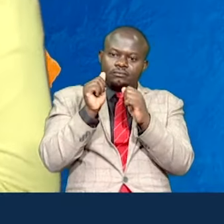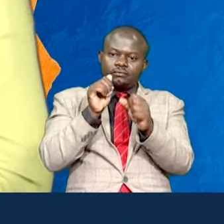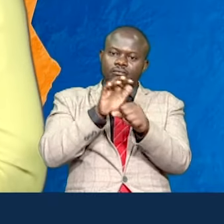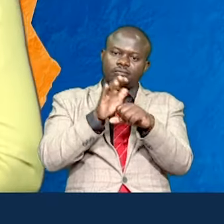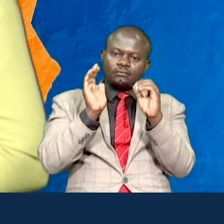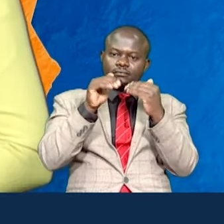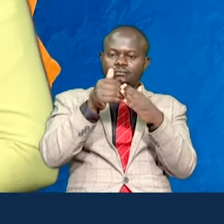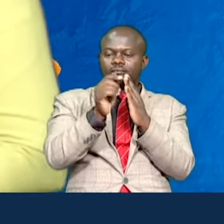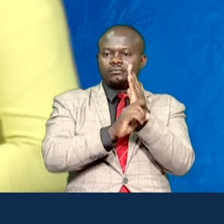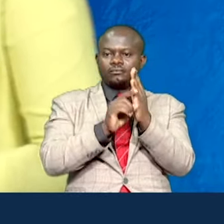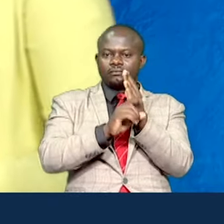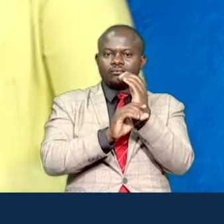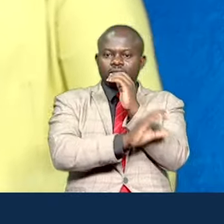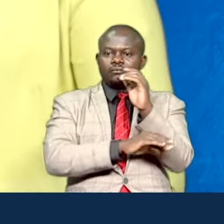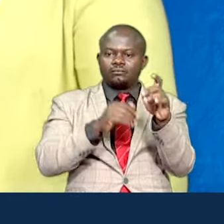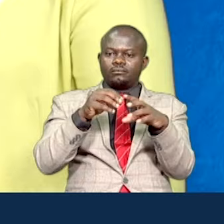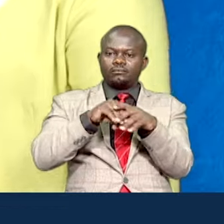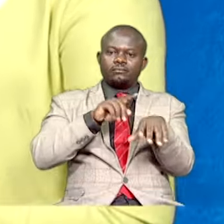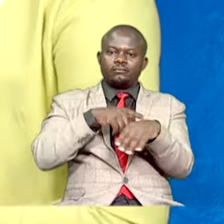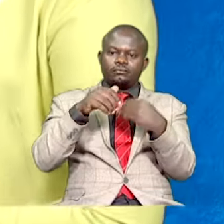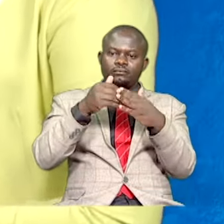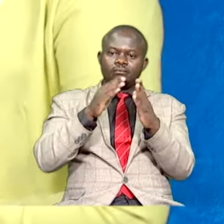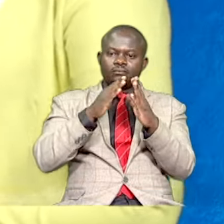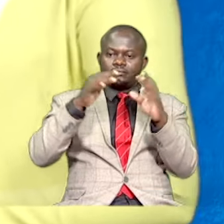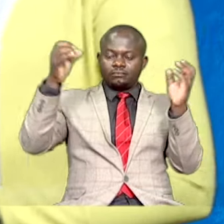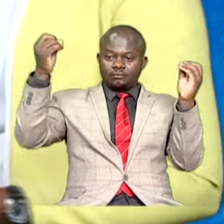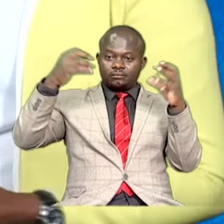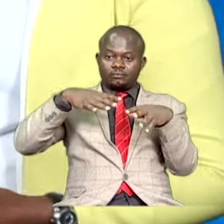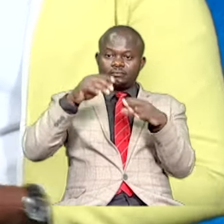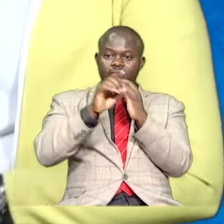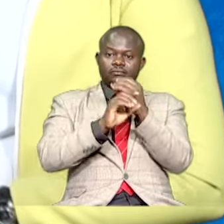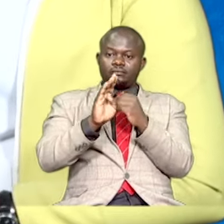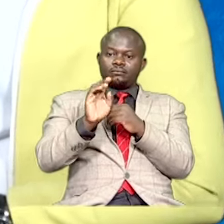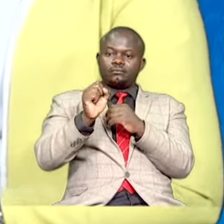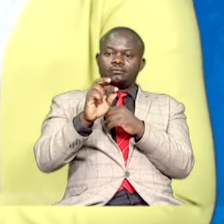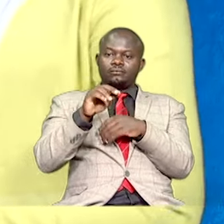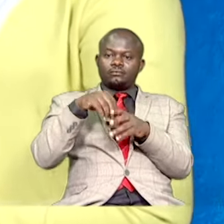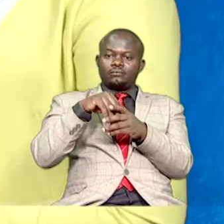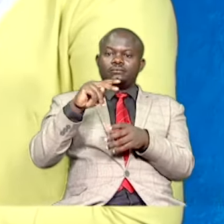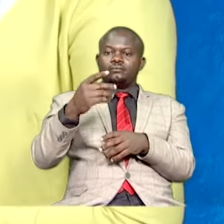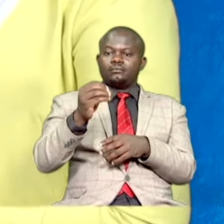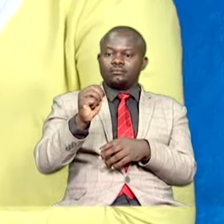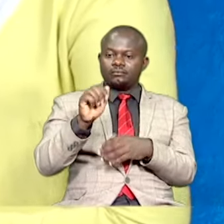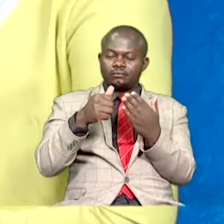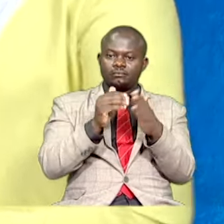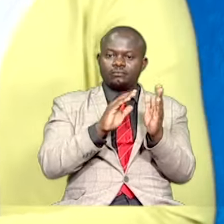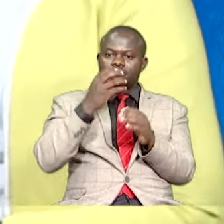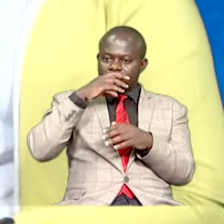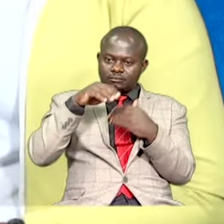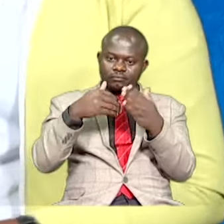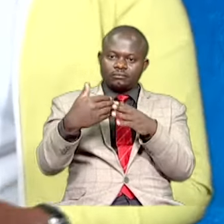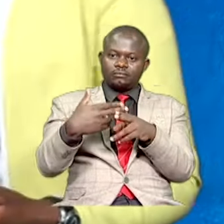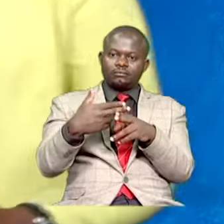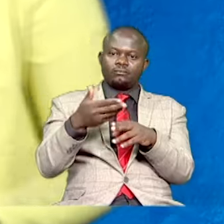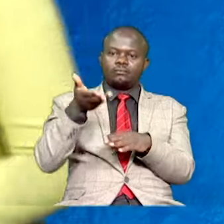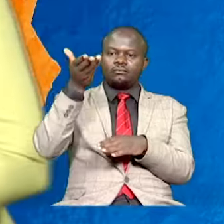kugereranyije n'utundi turere tw'igihugu, mu gihe mu mujyi wa Kigali mu karere ka Bugesera na Kangoma ariho hateganijwe igipimo cy'ubushyuhe kizaba kiri